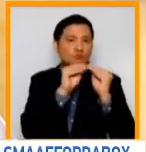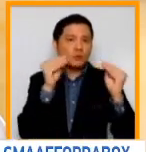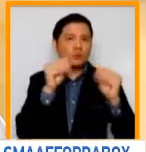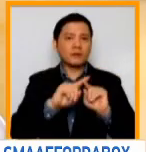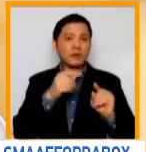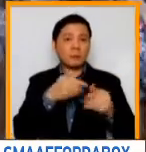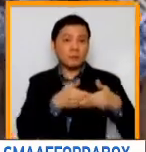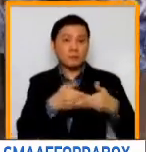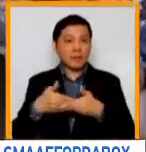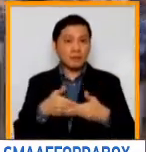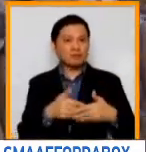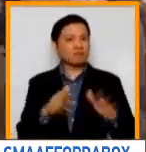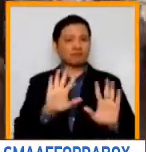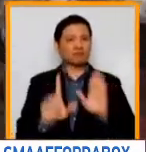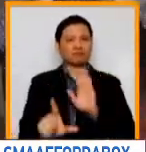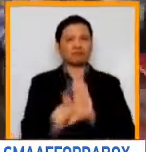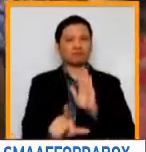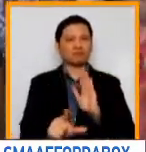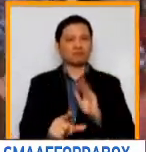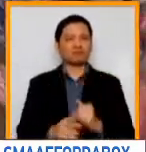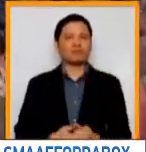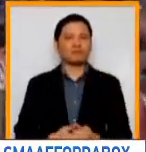Castillo.